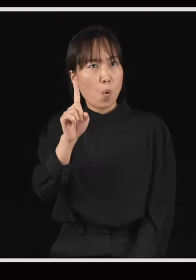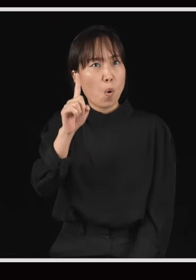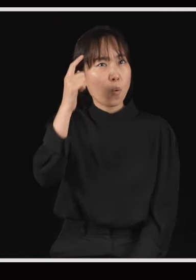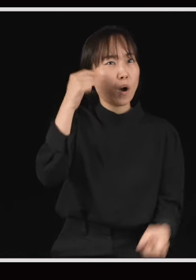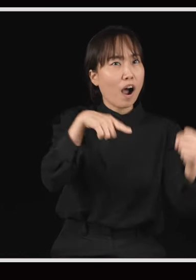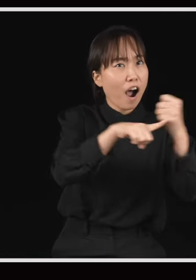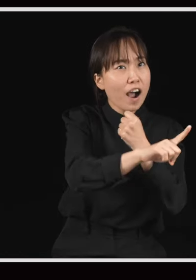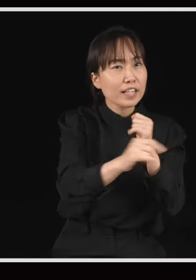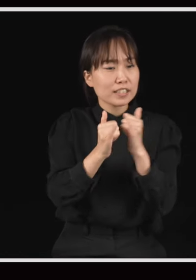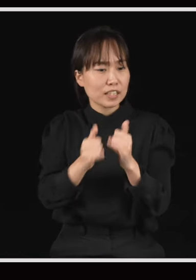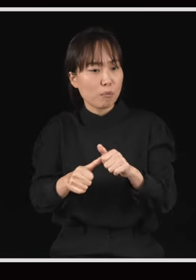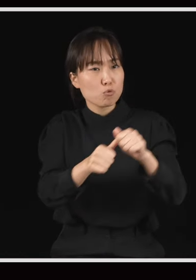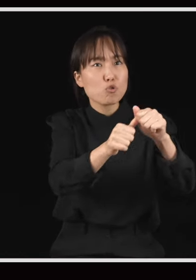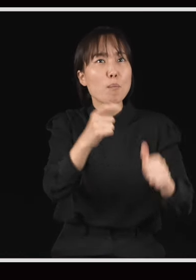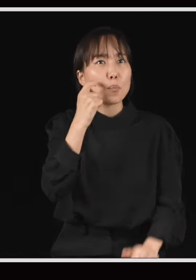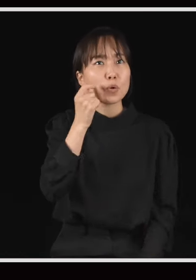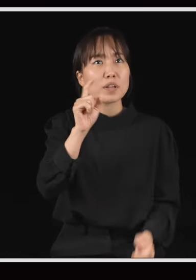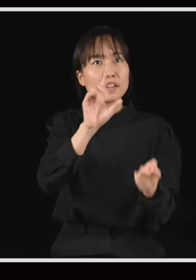불교가 할 수 있는 것이라는 책이